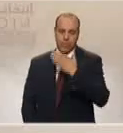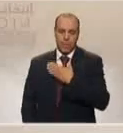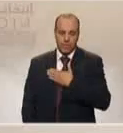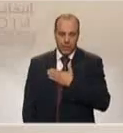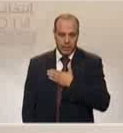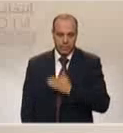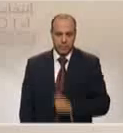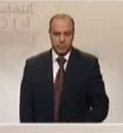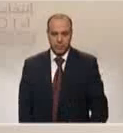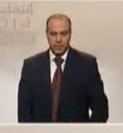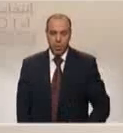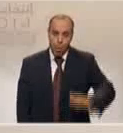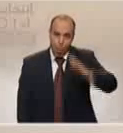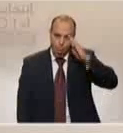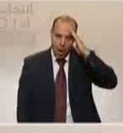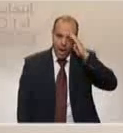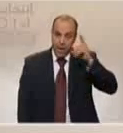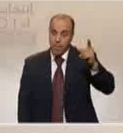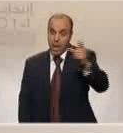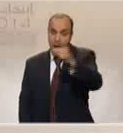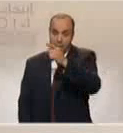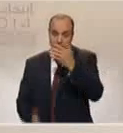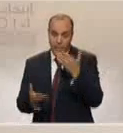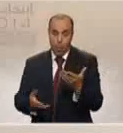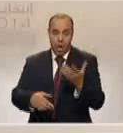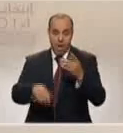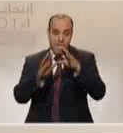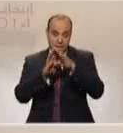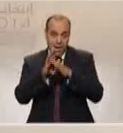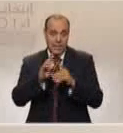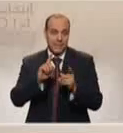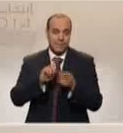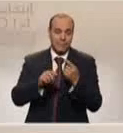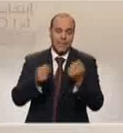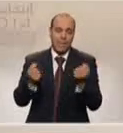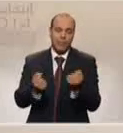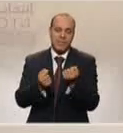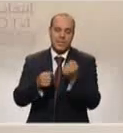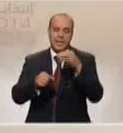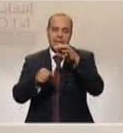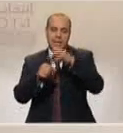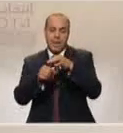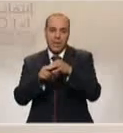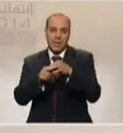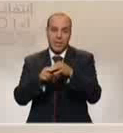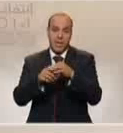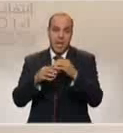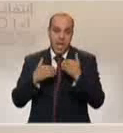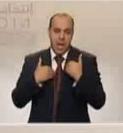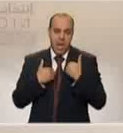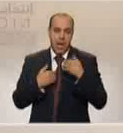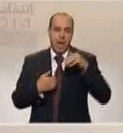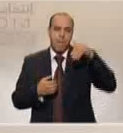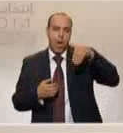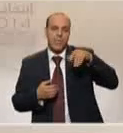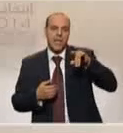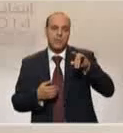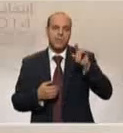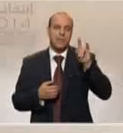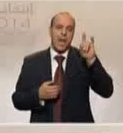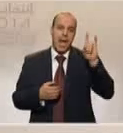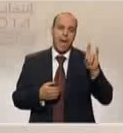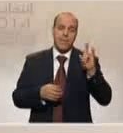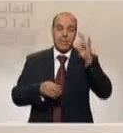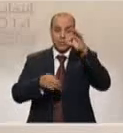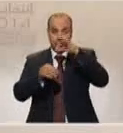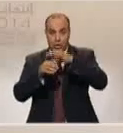وبركاته احييكم في هذه الفقره الخاصه بالدعايه الانتخابيه انا محمد الهاشمي بن يوسف الحامدي